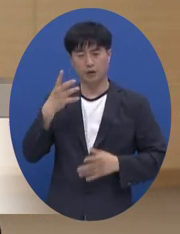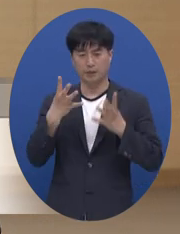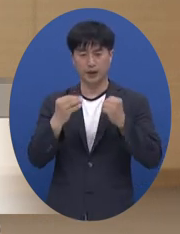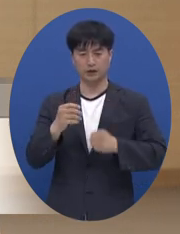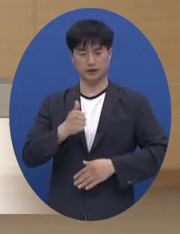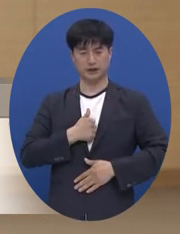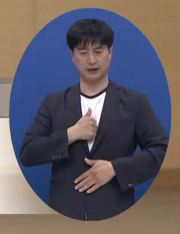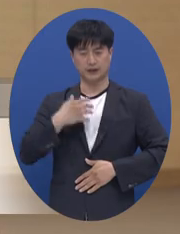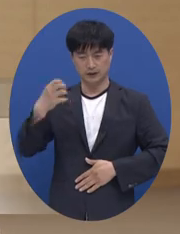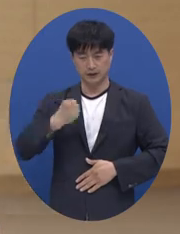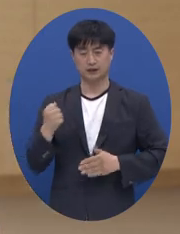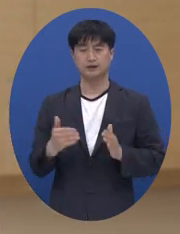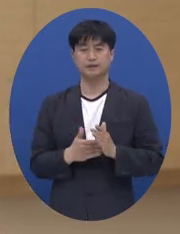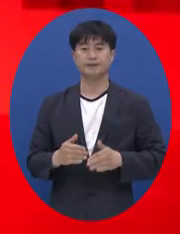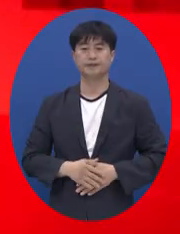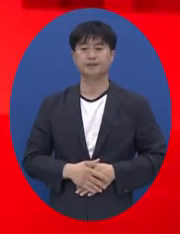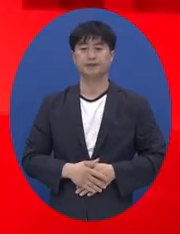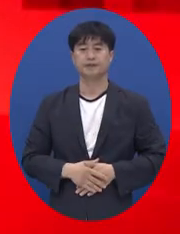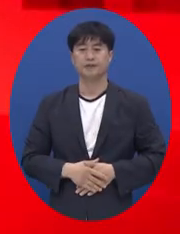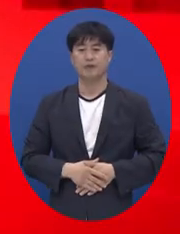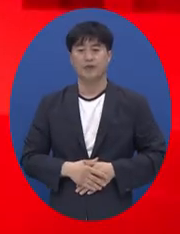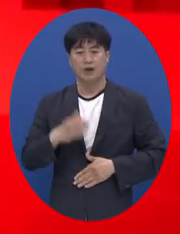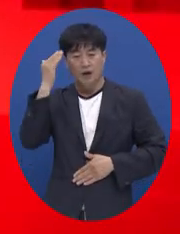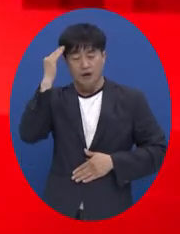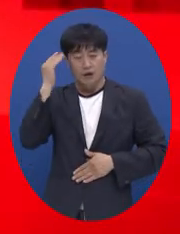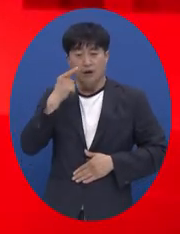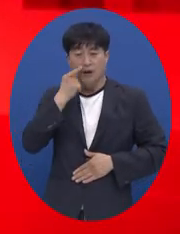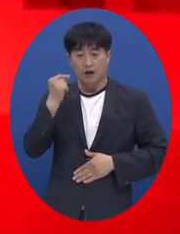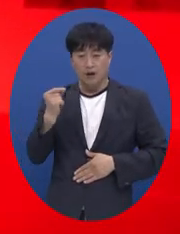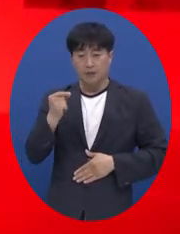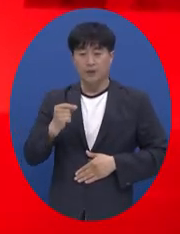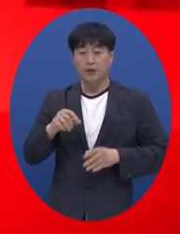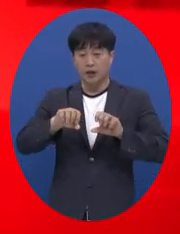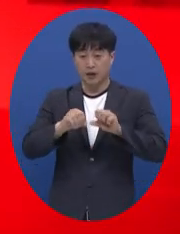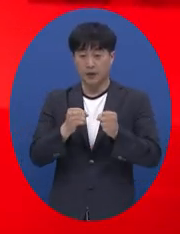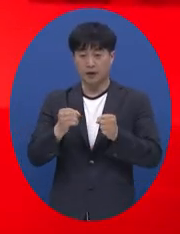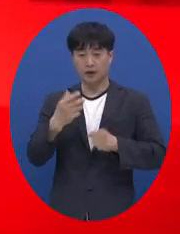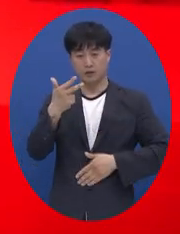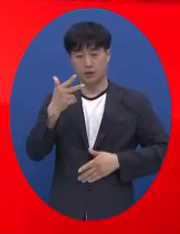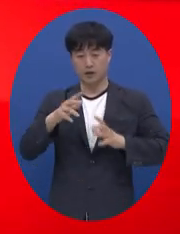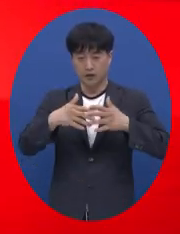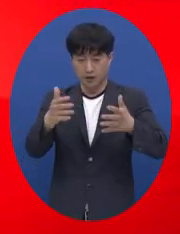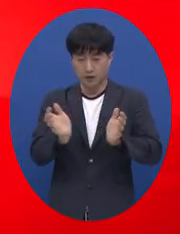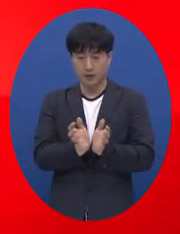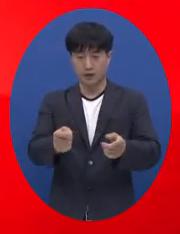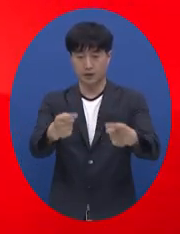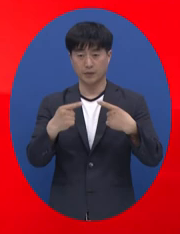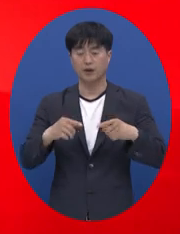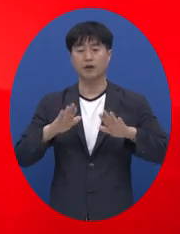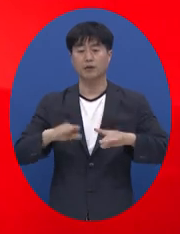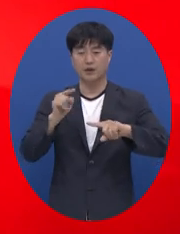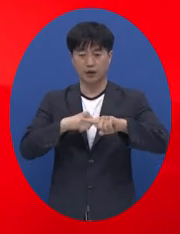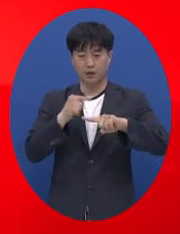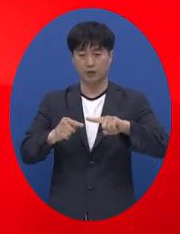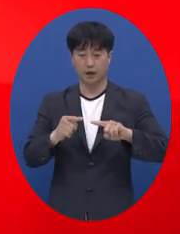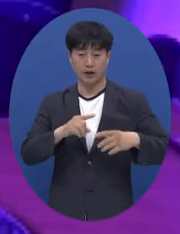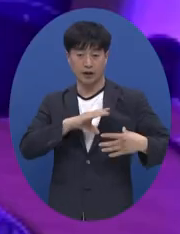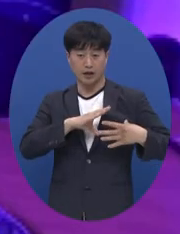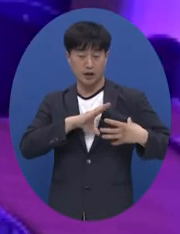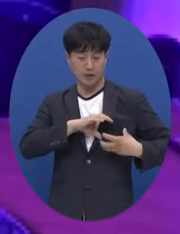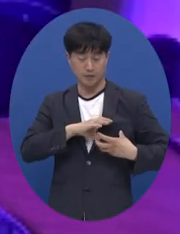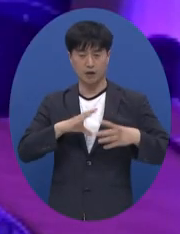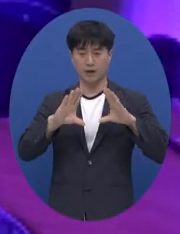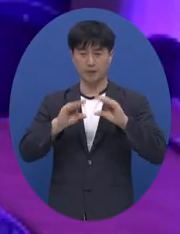또 많은 자부심을 느꼈습니다. 우리나라와 일본, 대만 등총 7개 팀이 참가한 이번 대회는